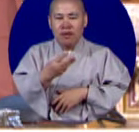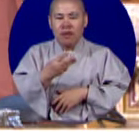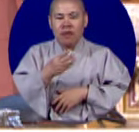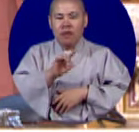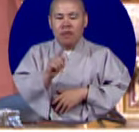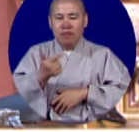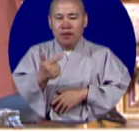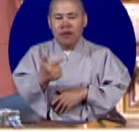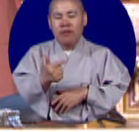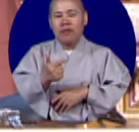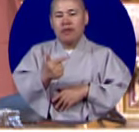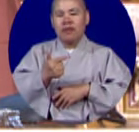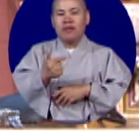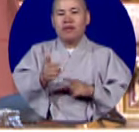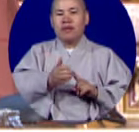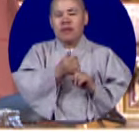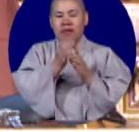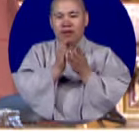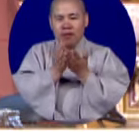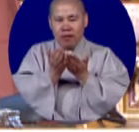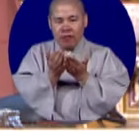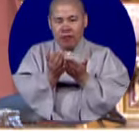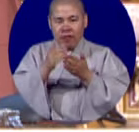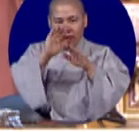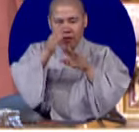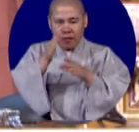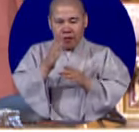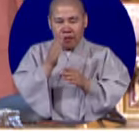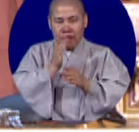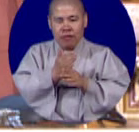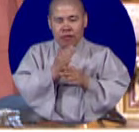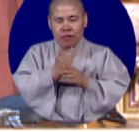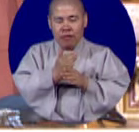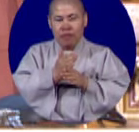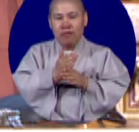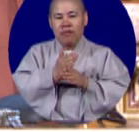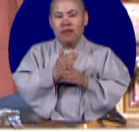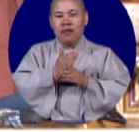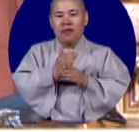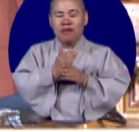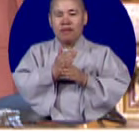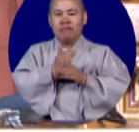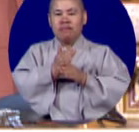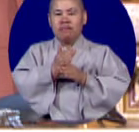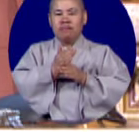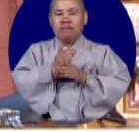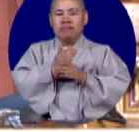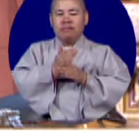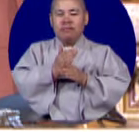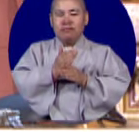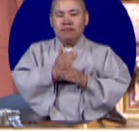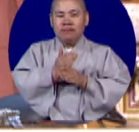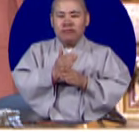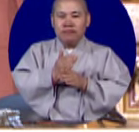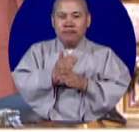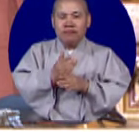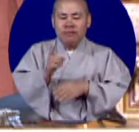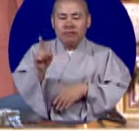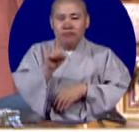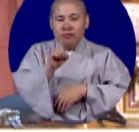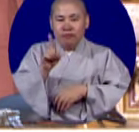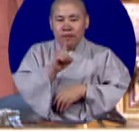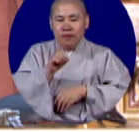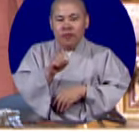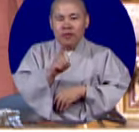어떻게 통달하느냐 그걸 간단하게 설명한 구절이 있는데요. 뭐라고 했는가